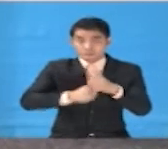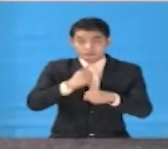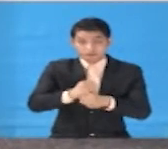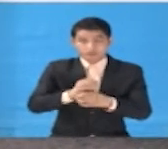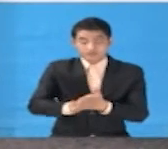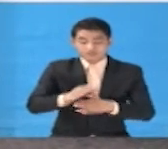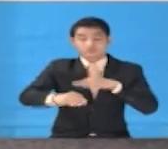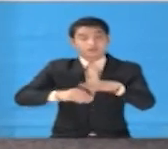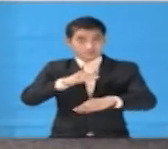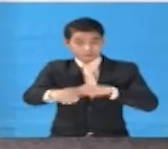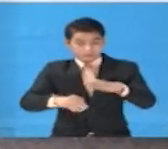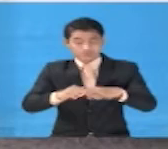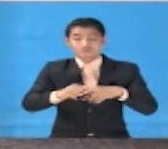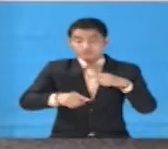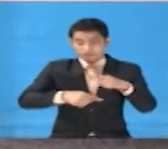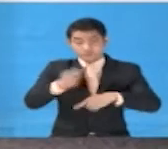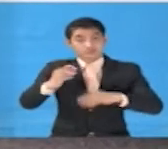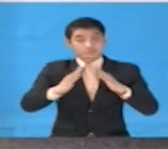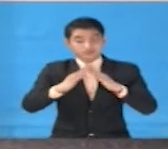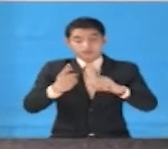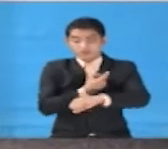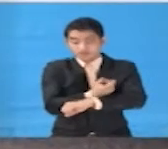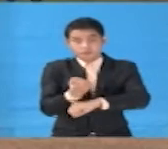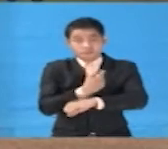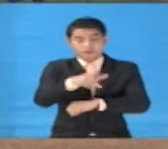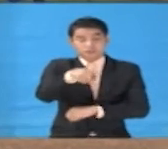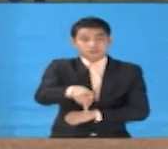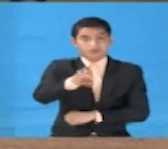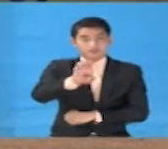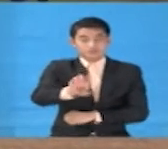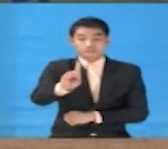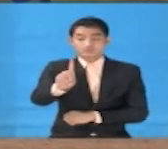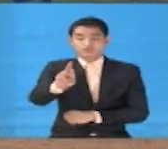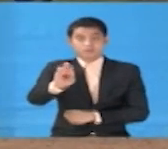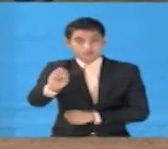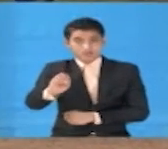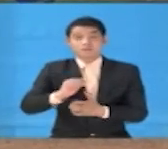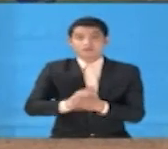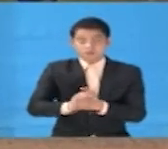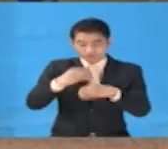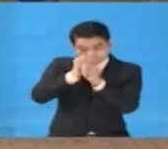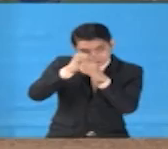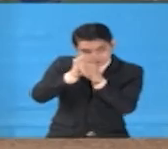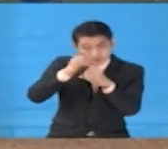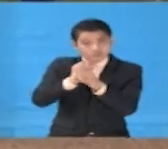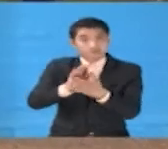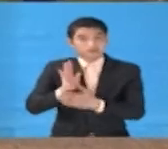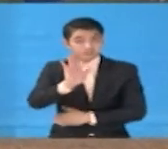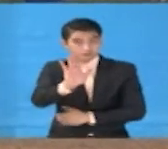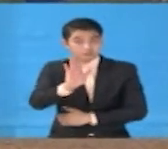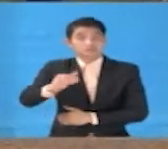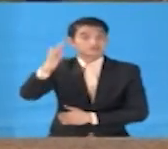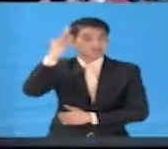ខណ្ឌមានជ័យក៏បានទៅហាងPetro នៅថ្ងៃទី27ខែវិច្ឆិកាឆ្នាំ2020ដែរលទ្ធផលធ្វើតេស្តវត្ថុសម្ណារប